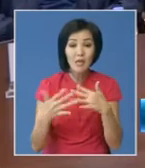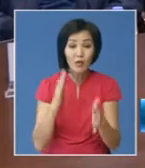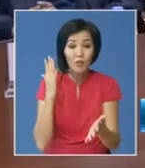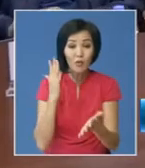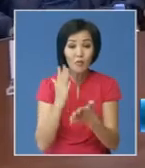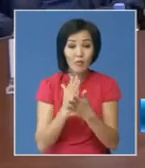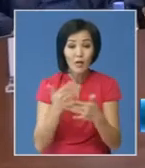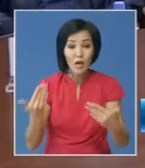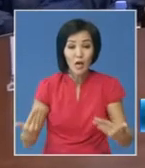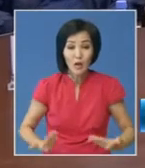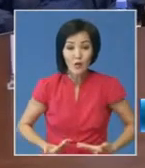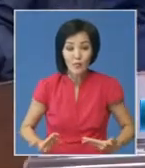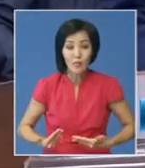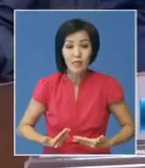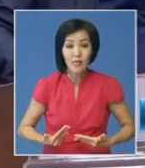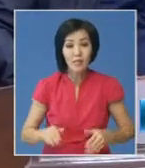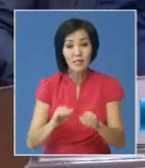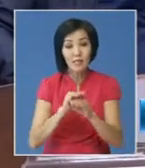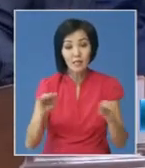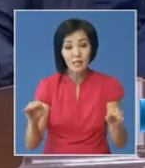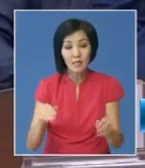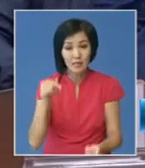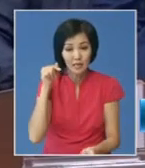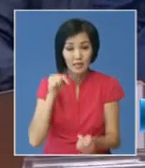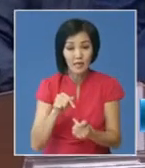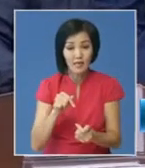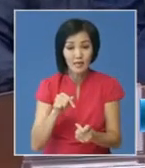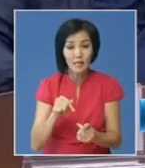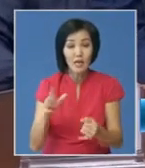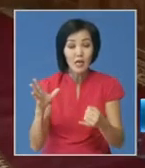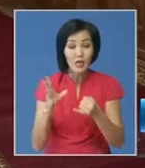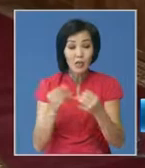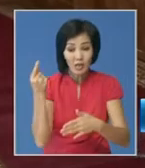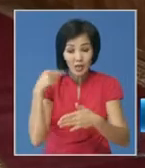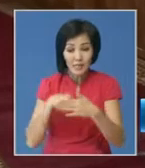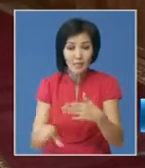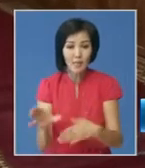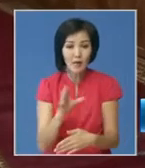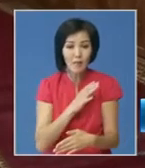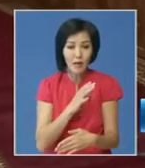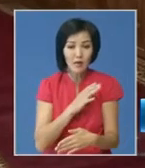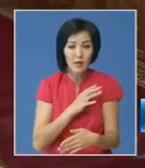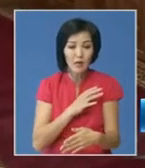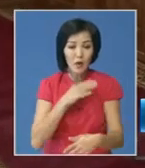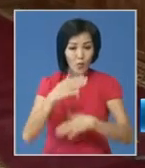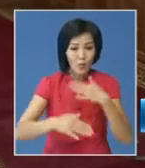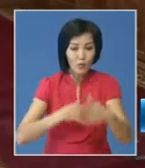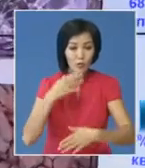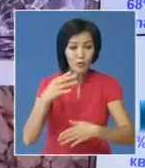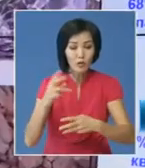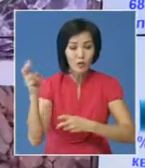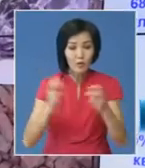да өз санатына сәйкес. Басты бетке ұстарлары жерасты байлығы. Өңдеуші зауыттар 372